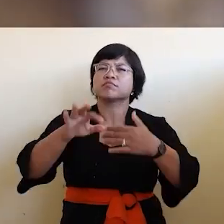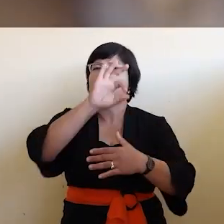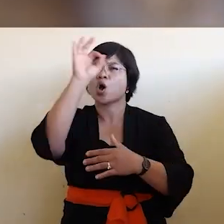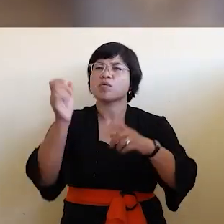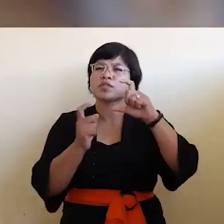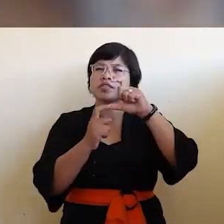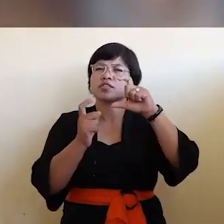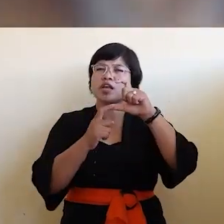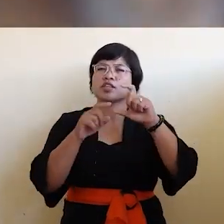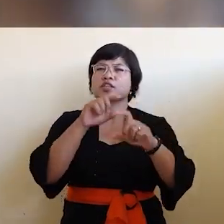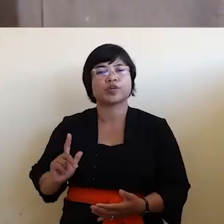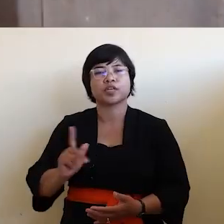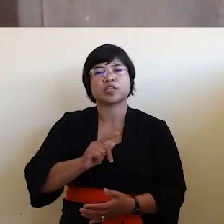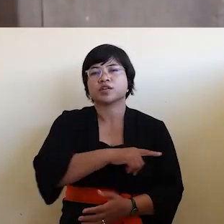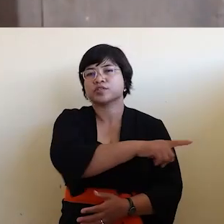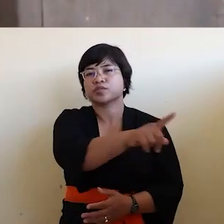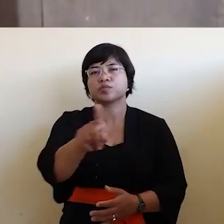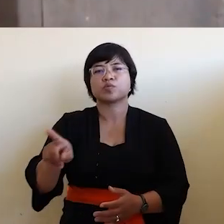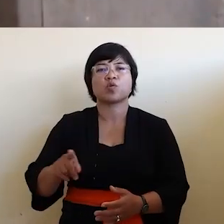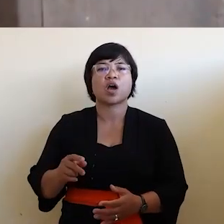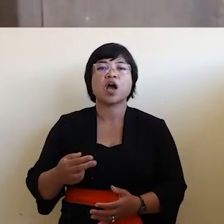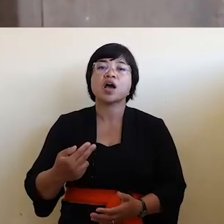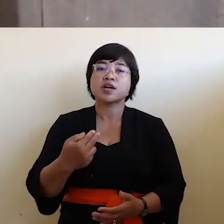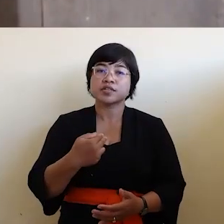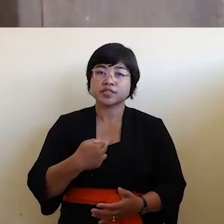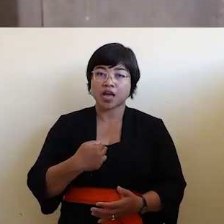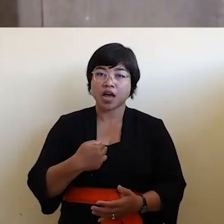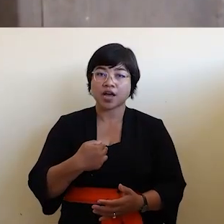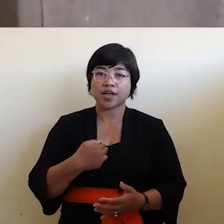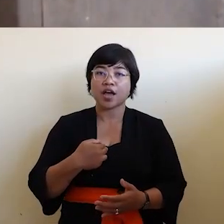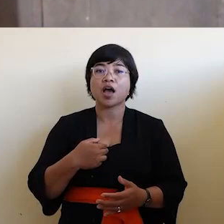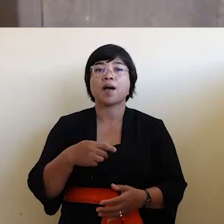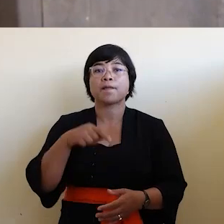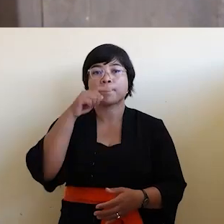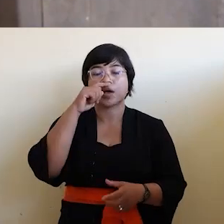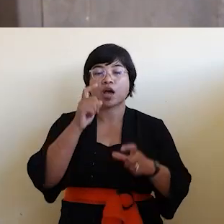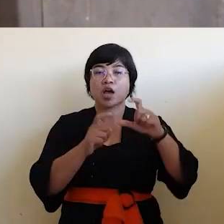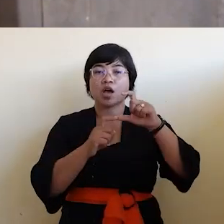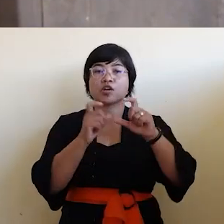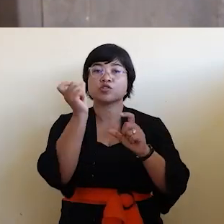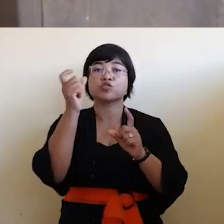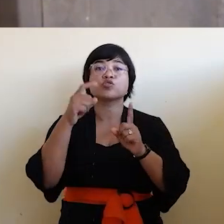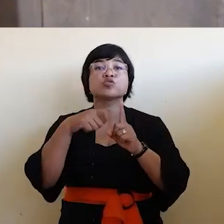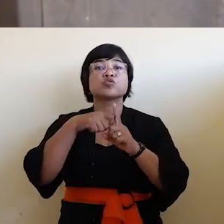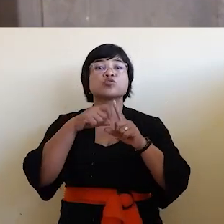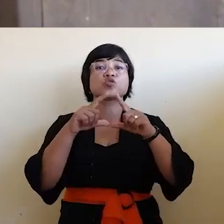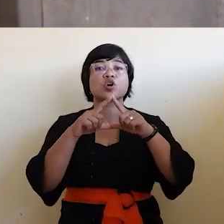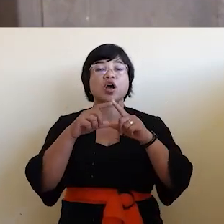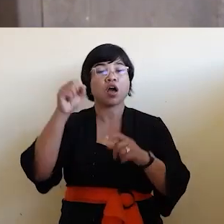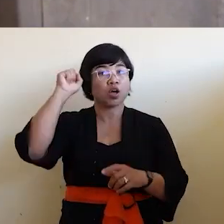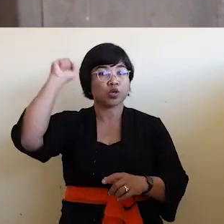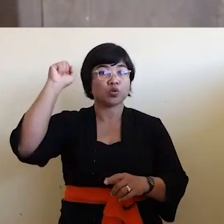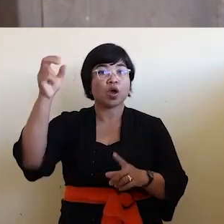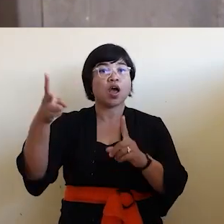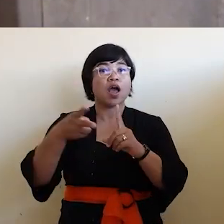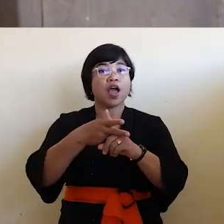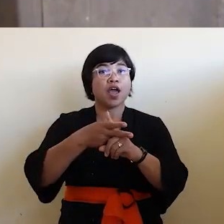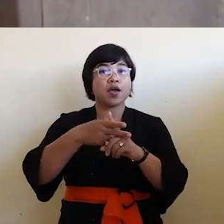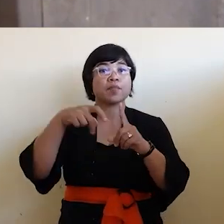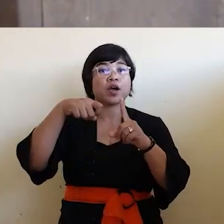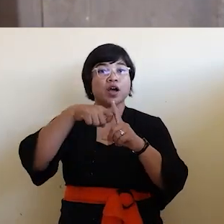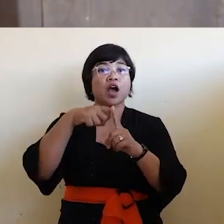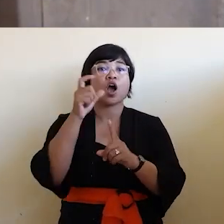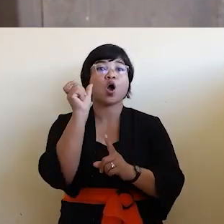bisa berlanjut lagi. Saya Inyoman Sukre, Ketua FKUB Kabupaten